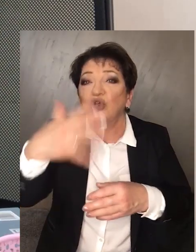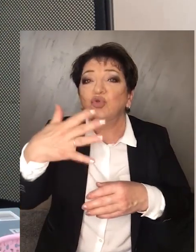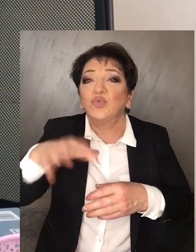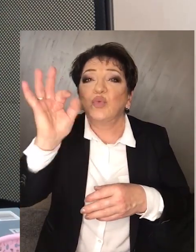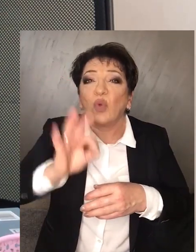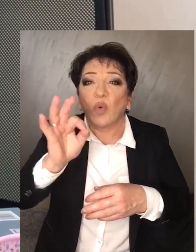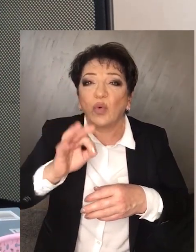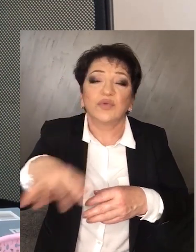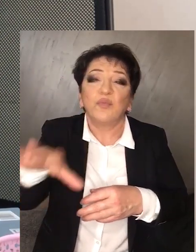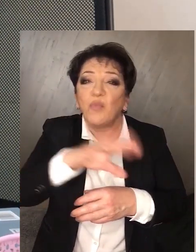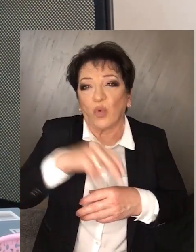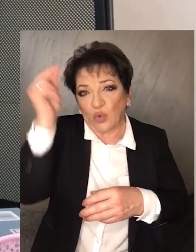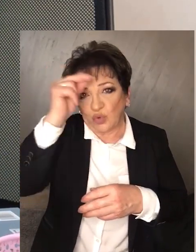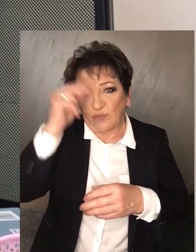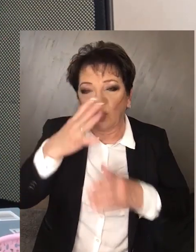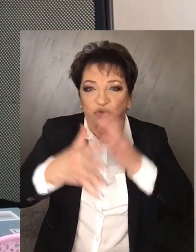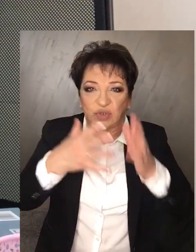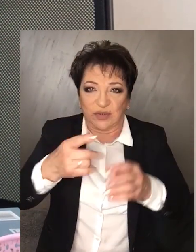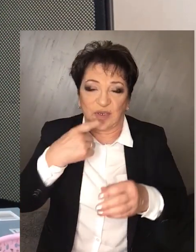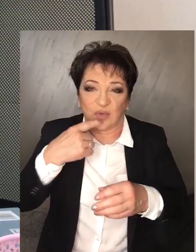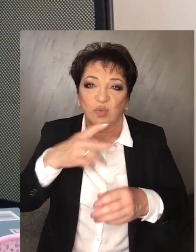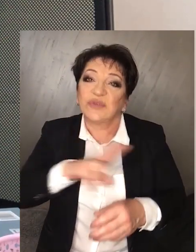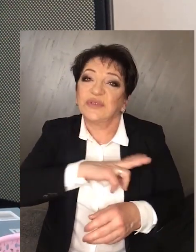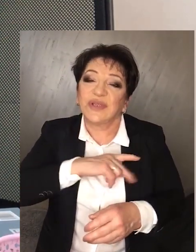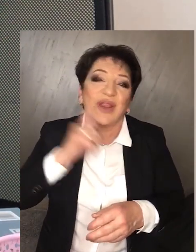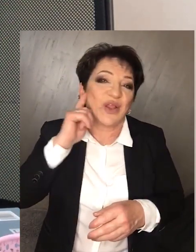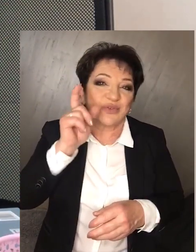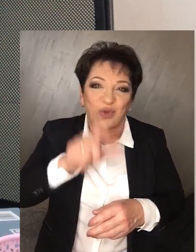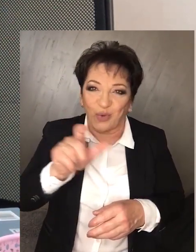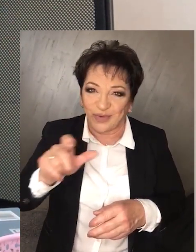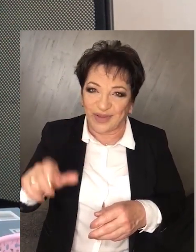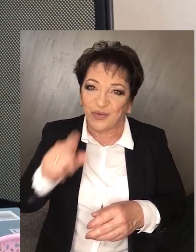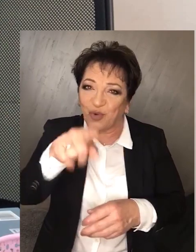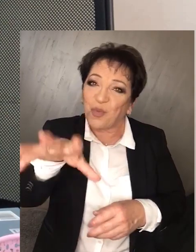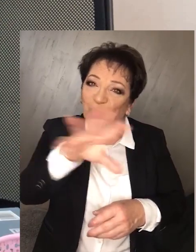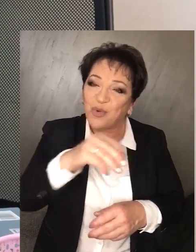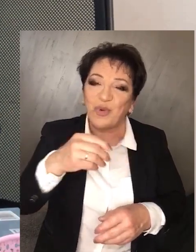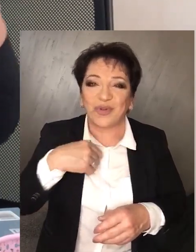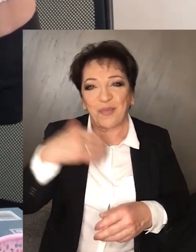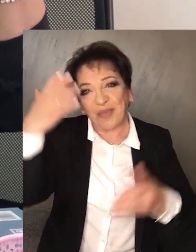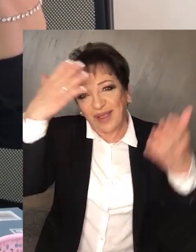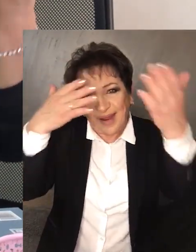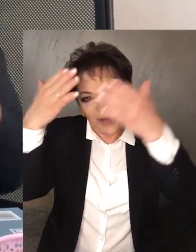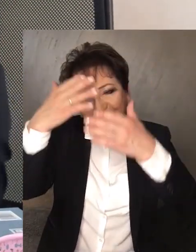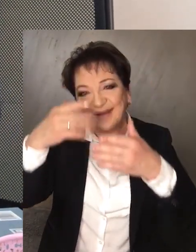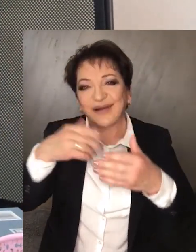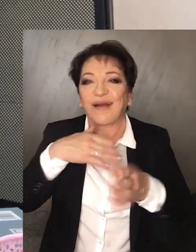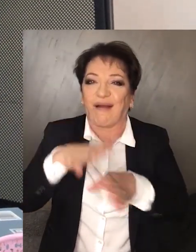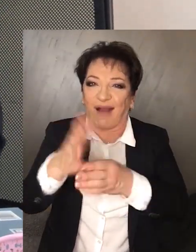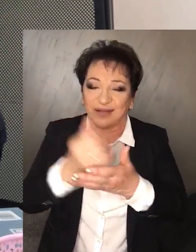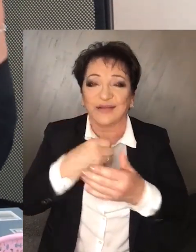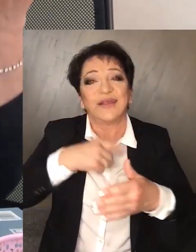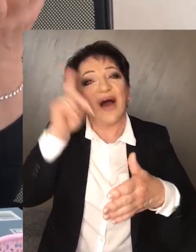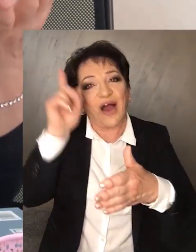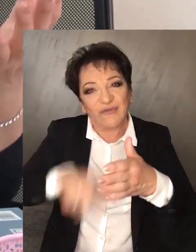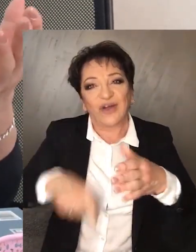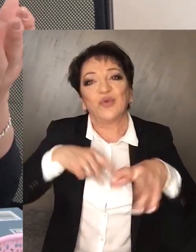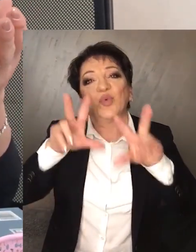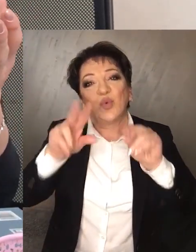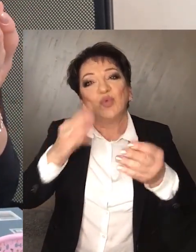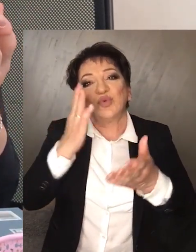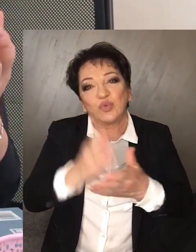մնացած երազանքը այն է, որ հասարակության 50%-ը սովորի ժեստերի լեզու։ Սիրելի լսողներ, իմ